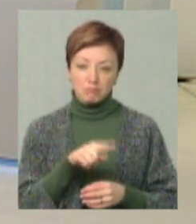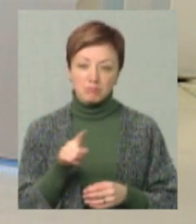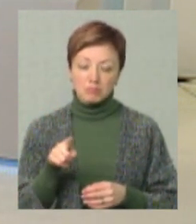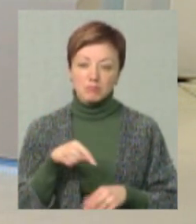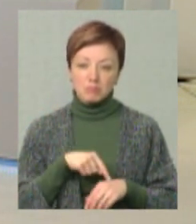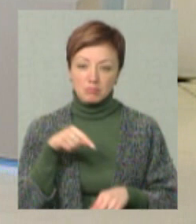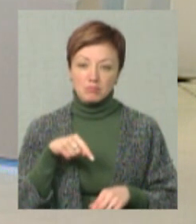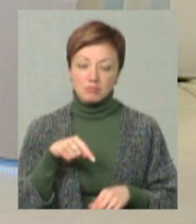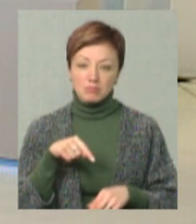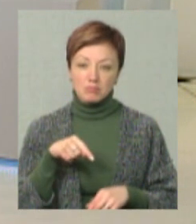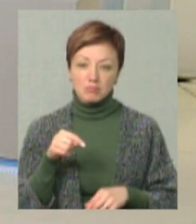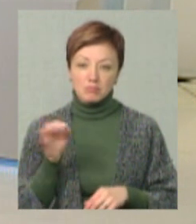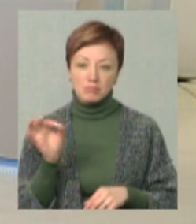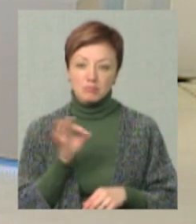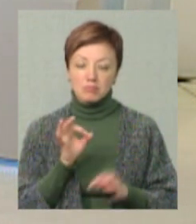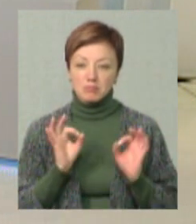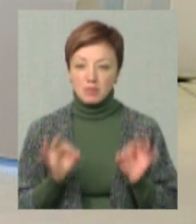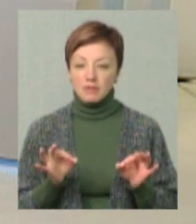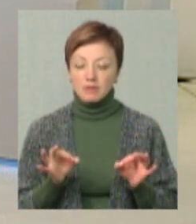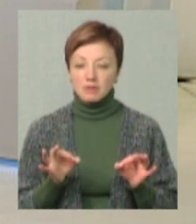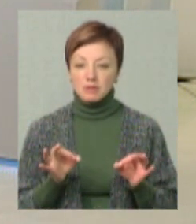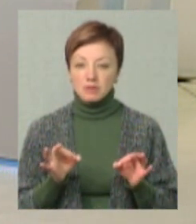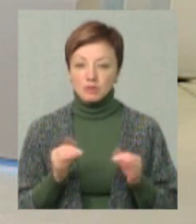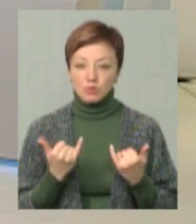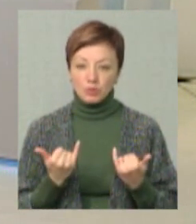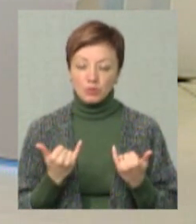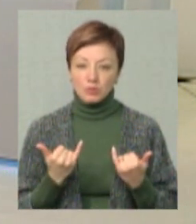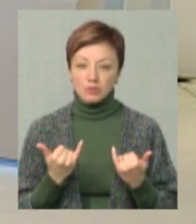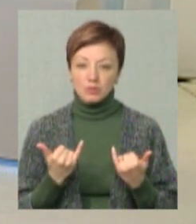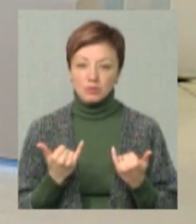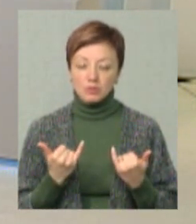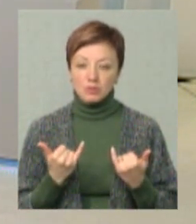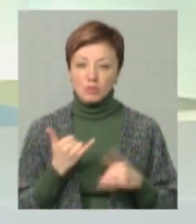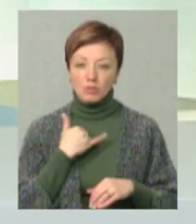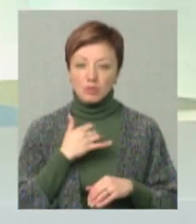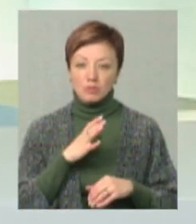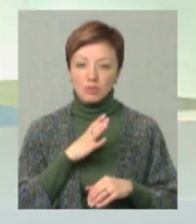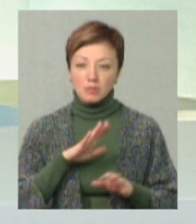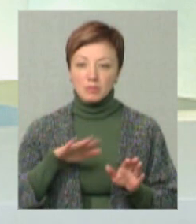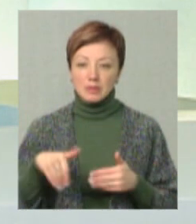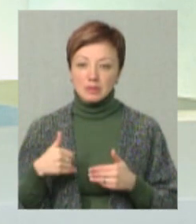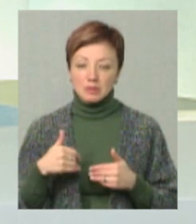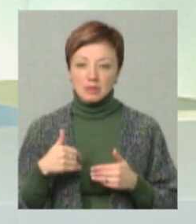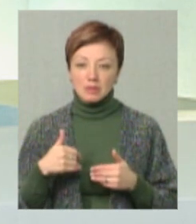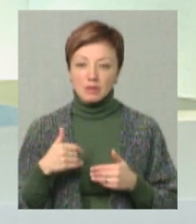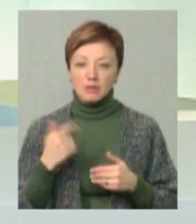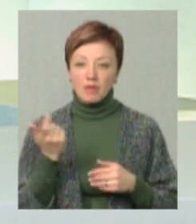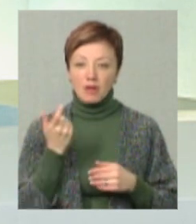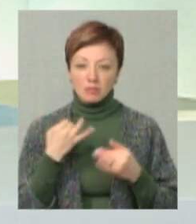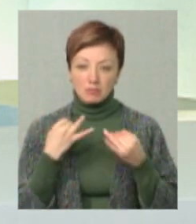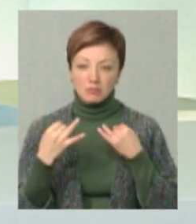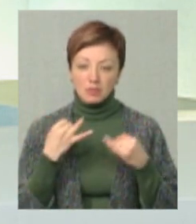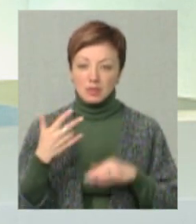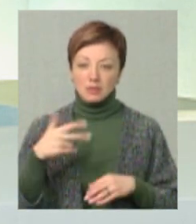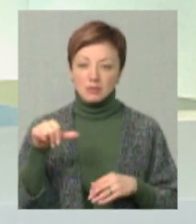вони реагують дуже адекватно. Навіть сьогодні у мене, після того, як я з власниками